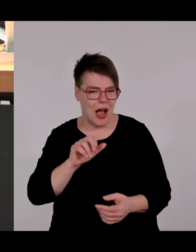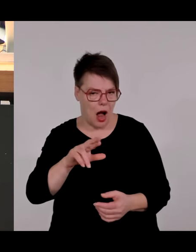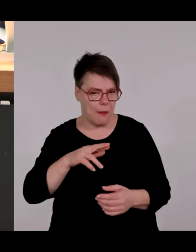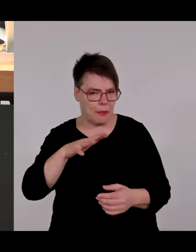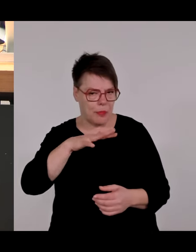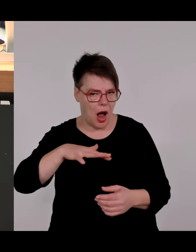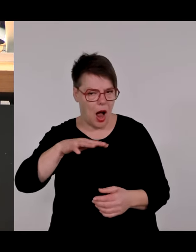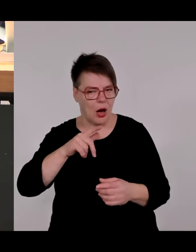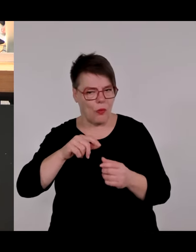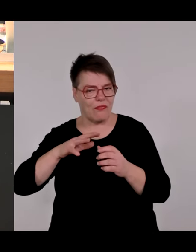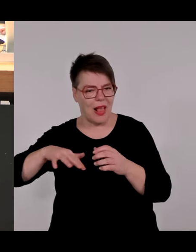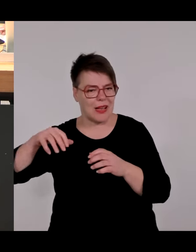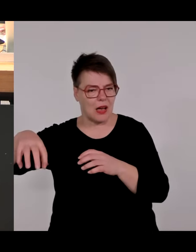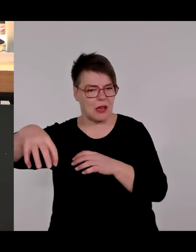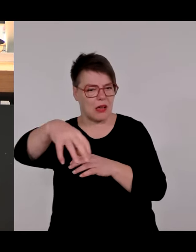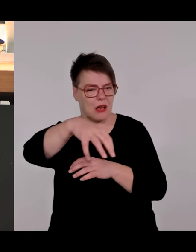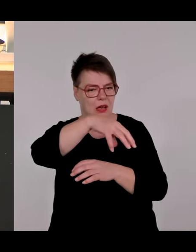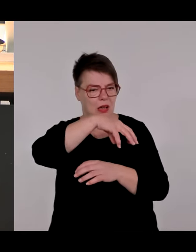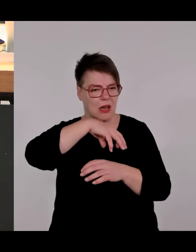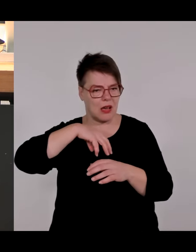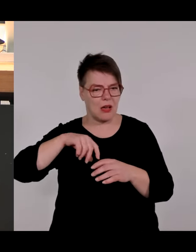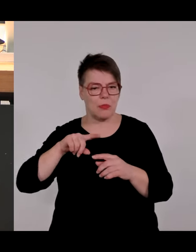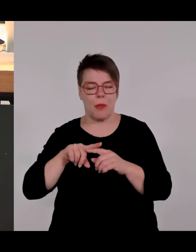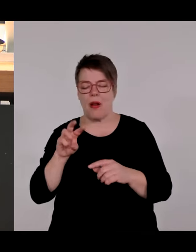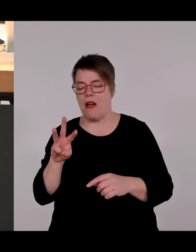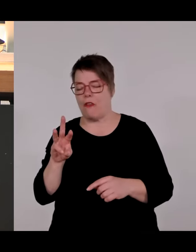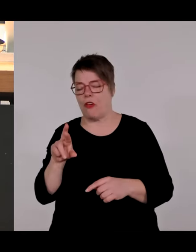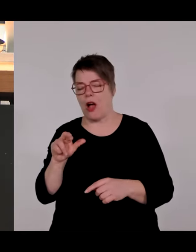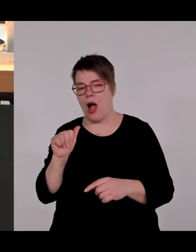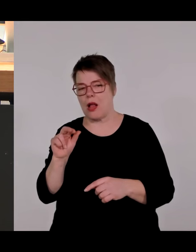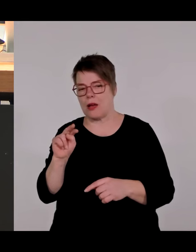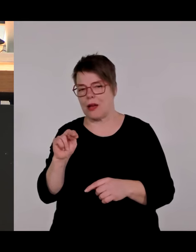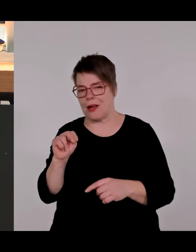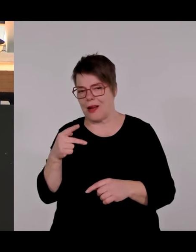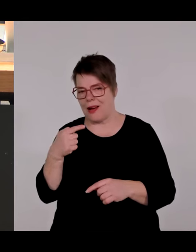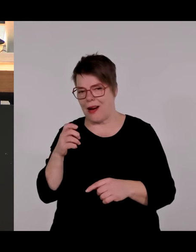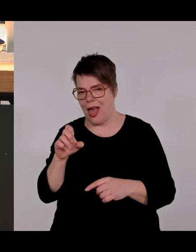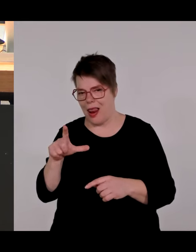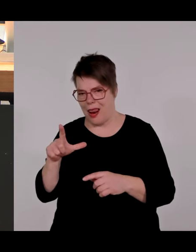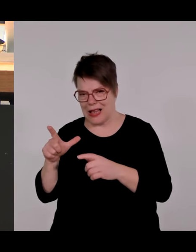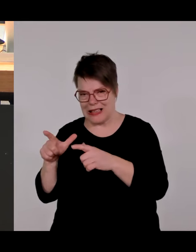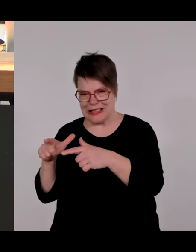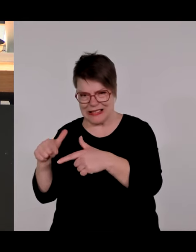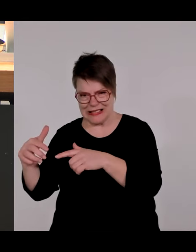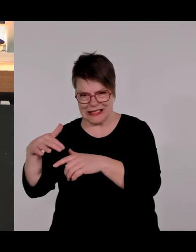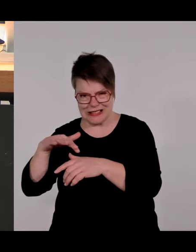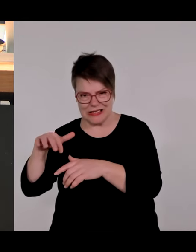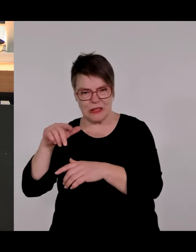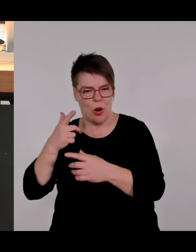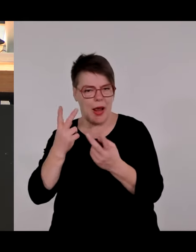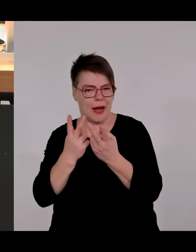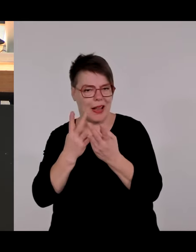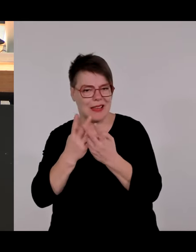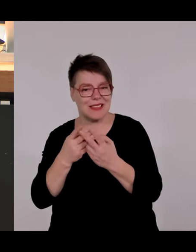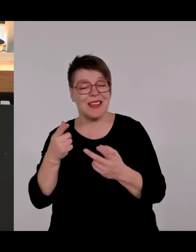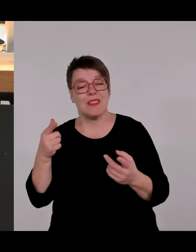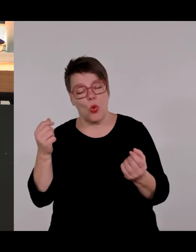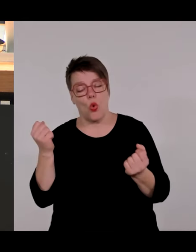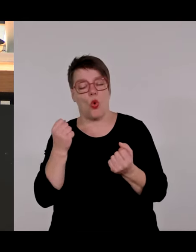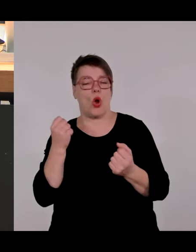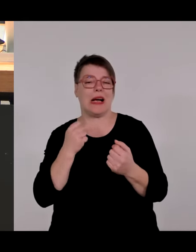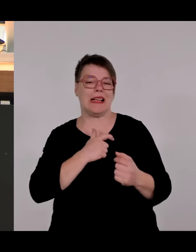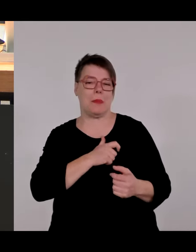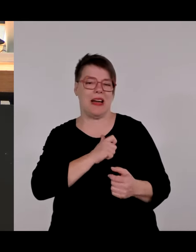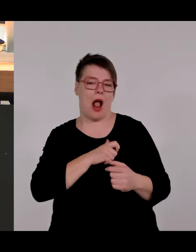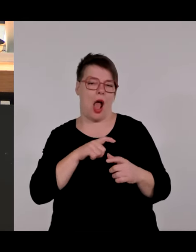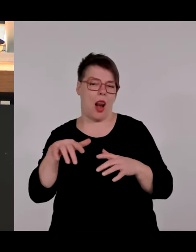eingestuft wurde, lässt es zu, dass man anlasslose Kontrollen vornimmt. Und diese anlasslose Kontrollen wurden auch und